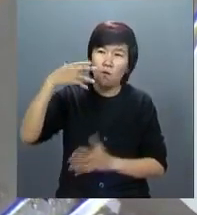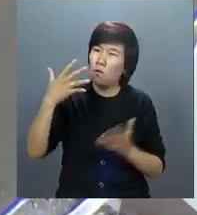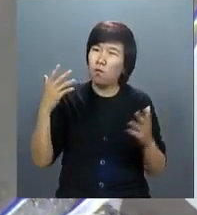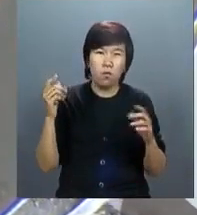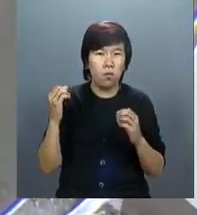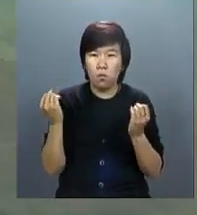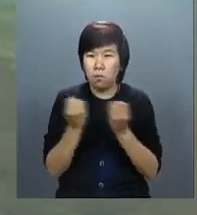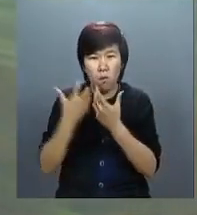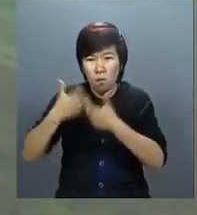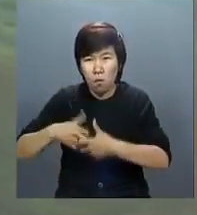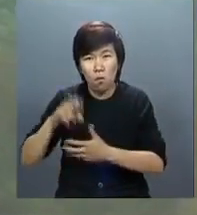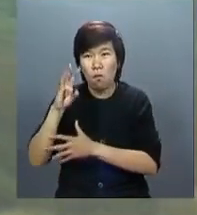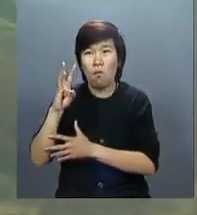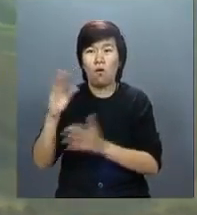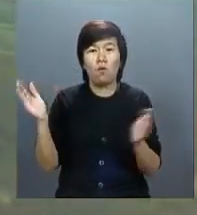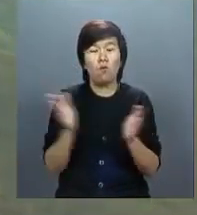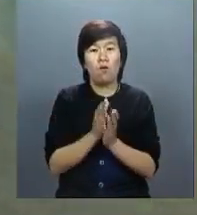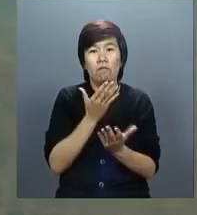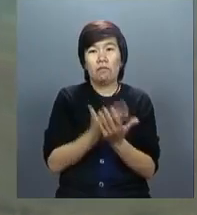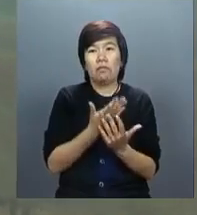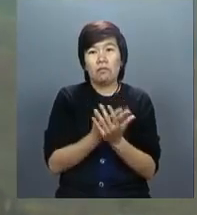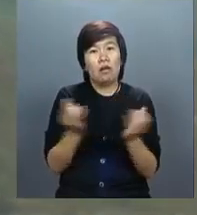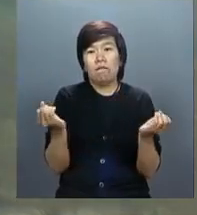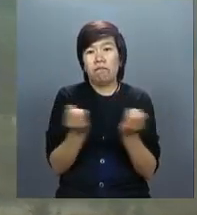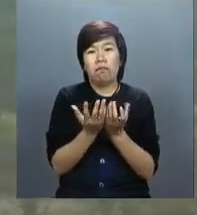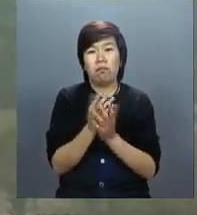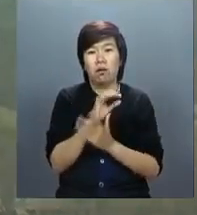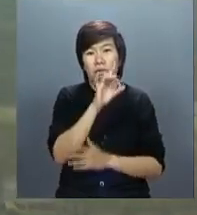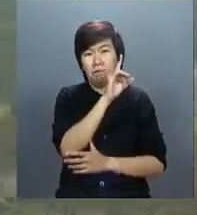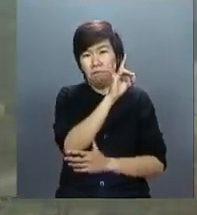งงานอุตสาหกรรม6แห่งรวมมูลค่าความเสียหายประมาณ866ล้านบาท